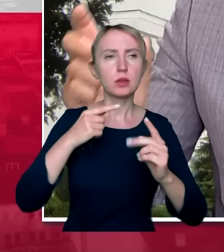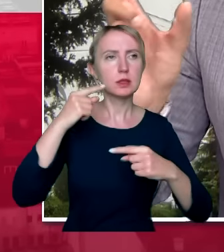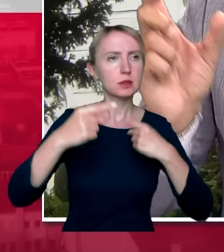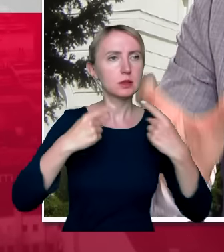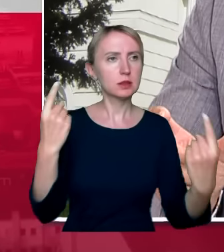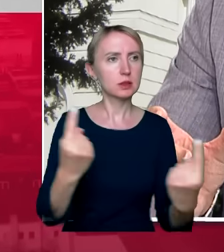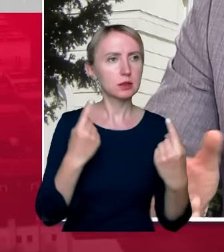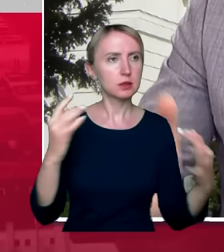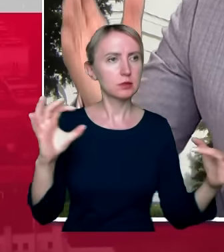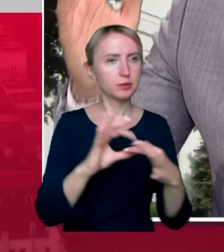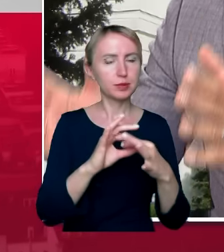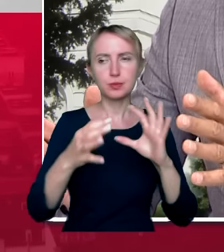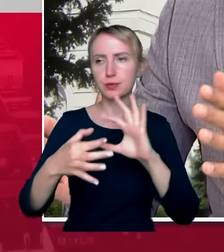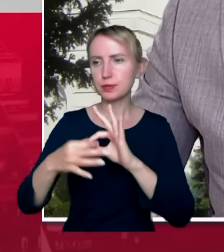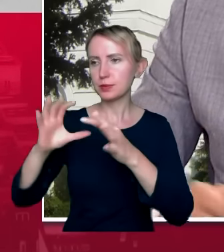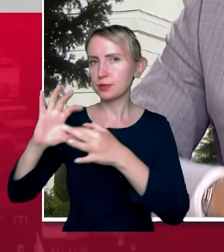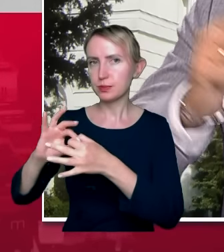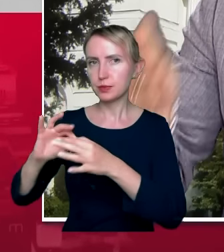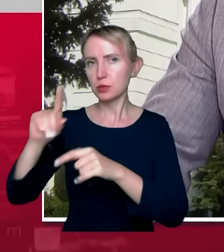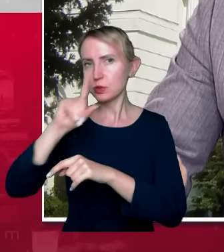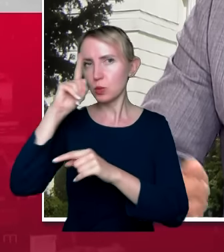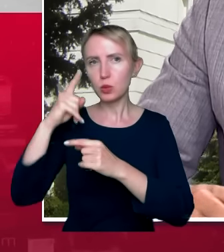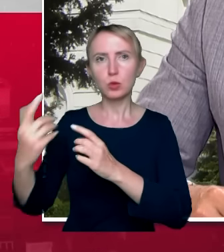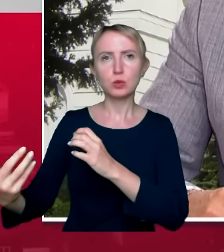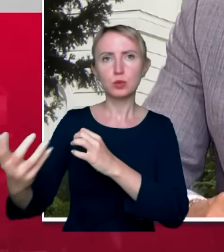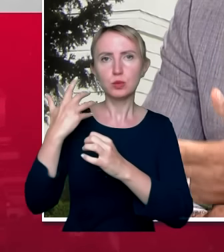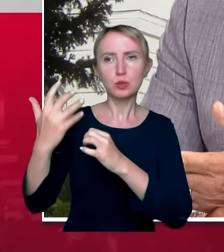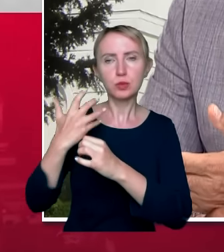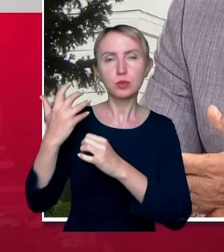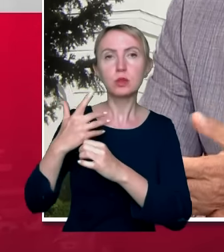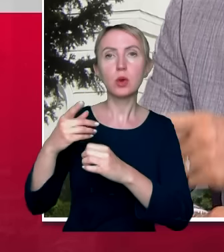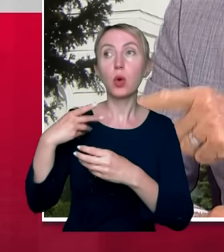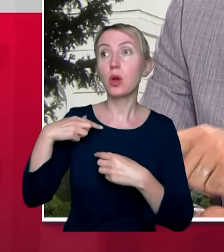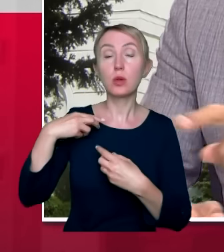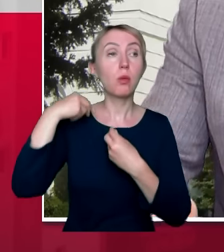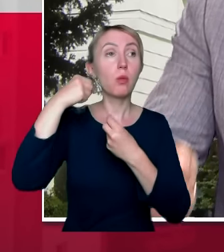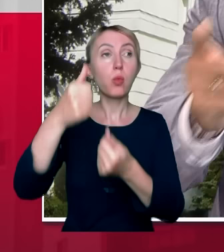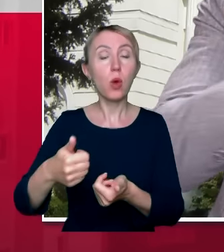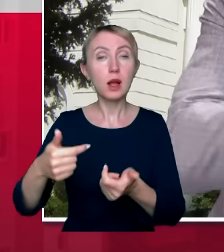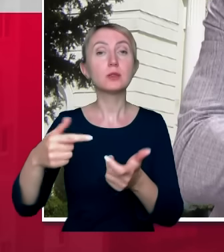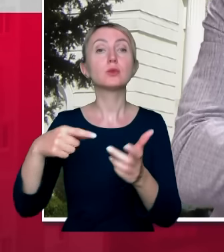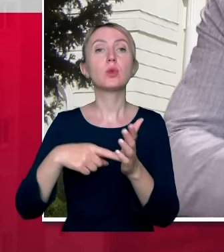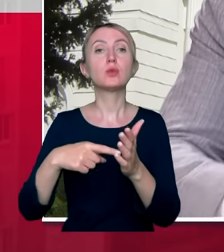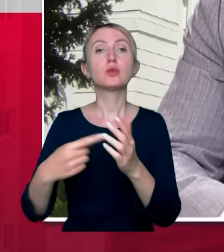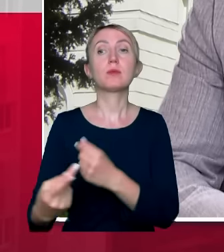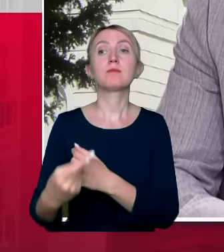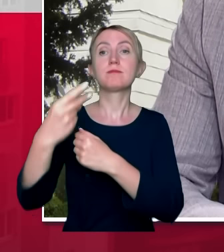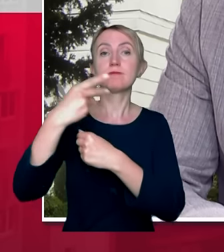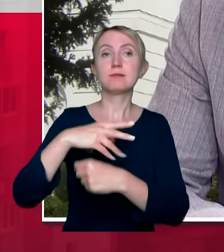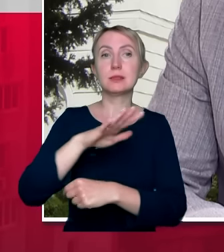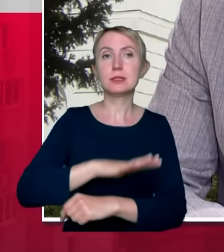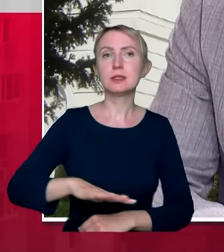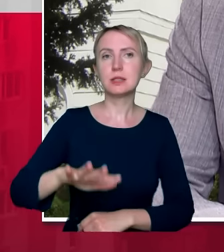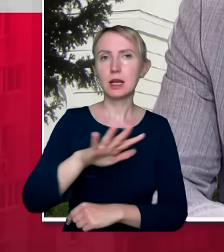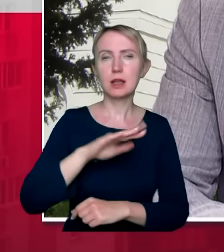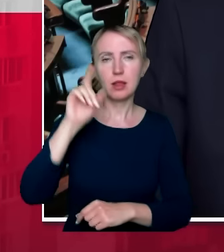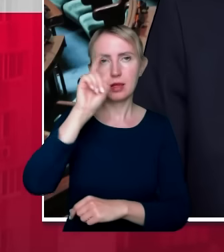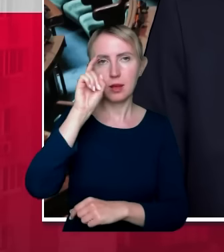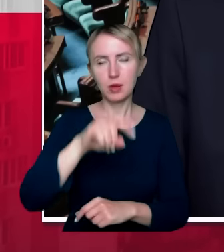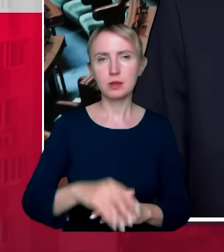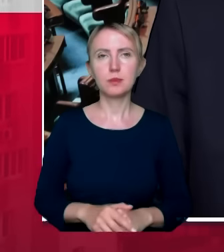łańcuchu dostaw tych ludzi, którzy za pieniądze płacą reżimowi do tego, żeby się dostać na teren Niemiec.